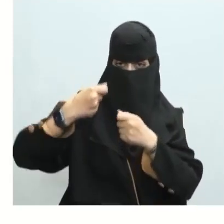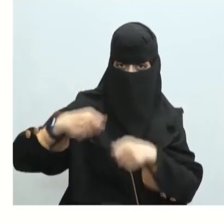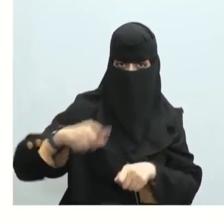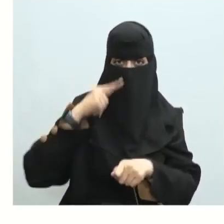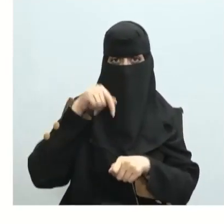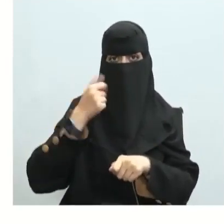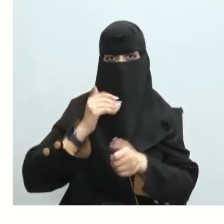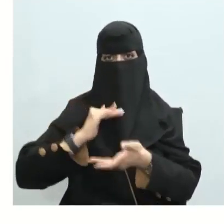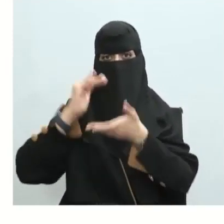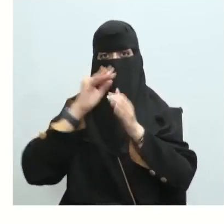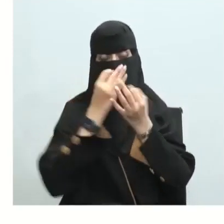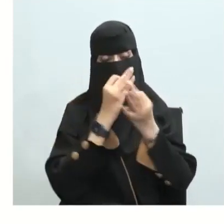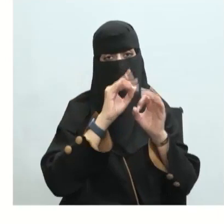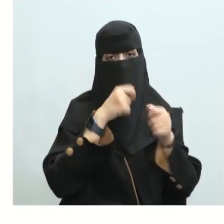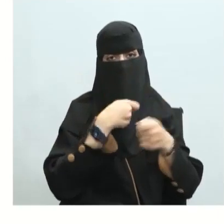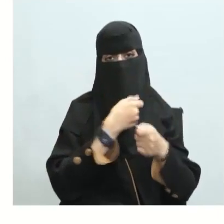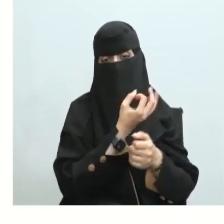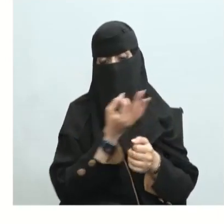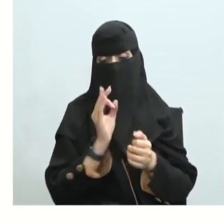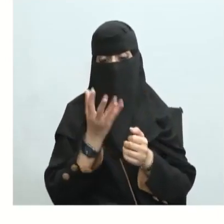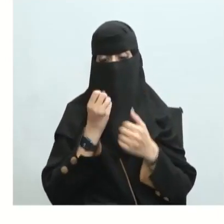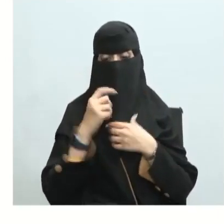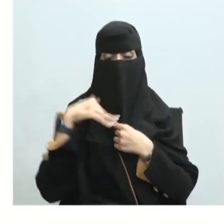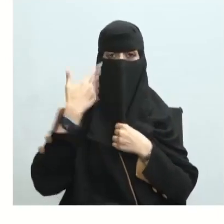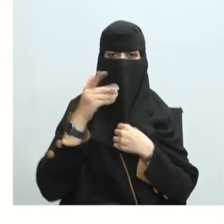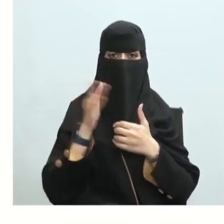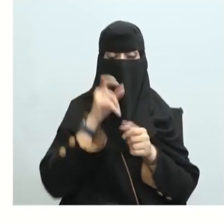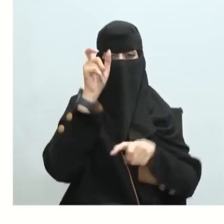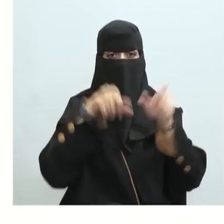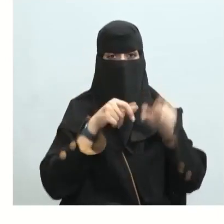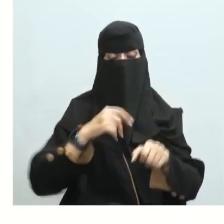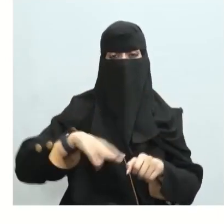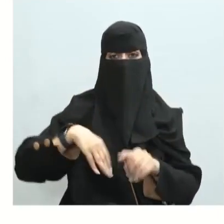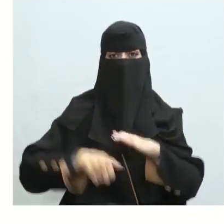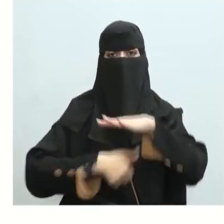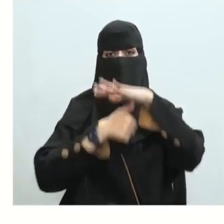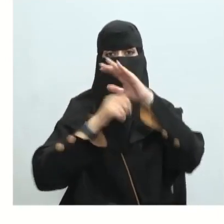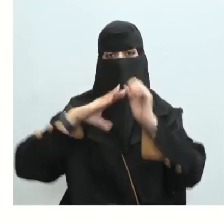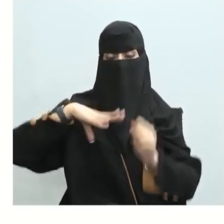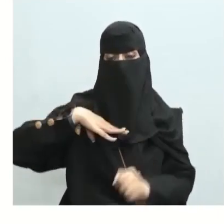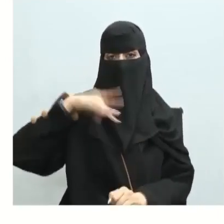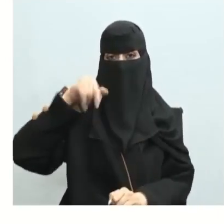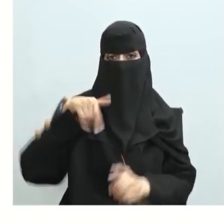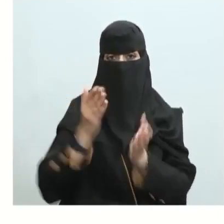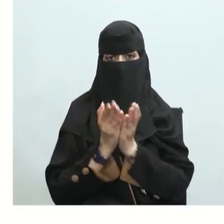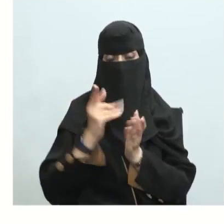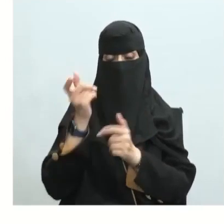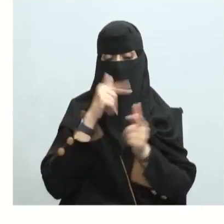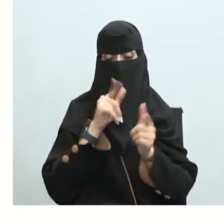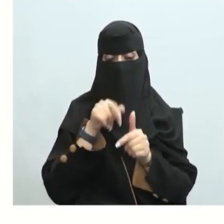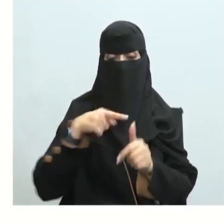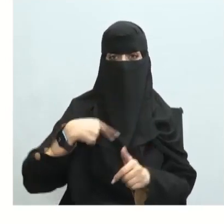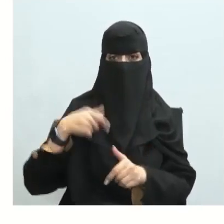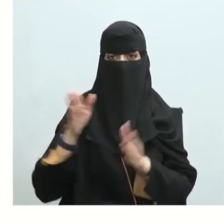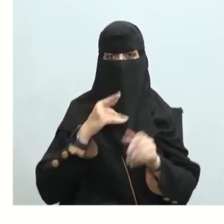مالي لتغطيه المصروفات بعد ذلك الاعضاء الرئيس اللي هم مدير المدرسه والاعضاء ثم تذكر